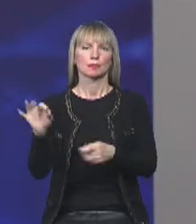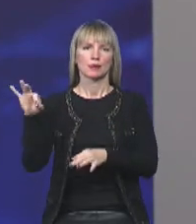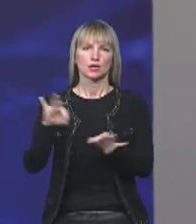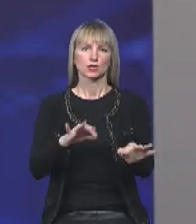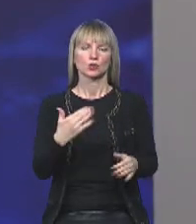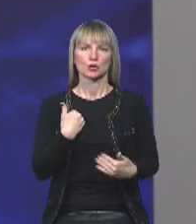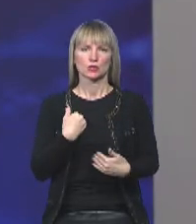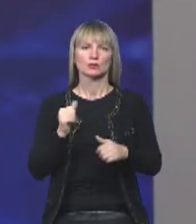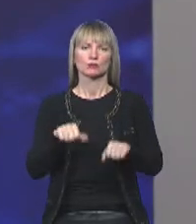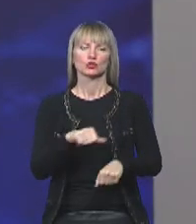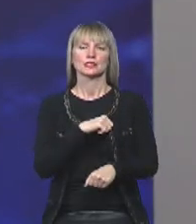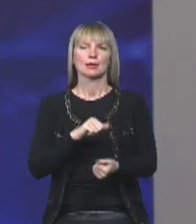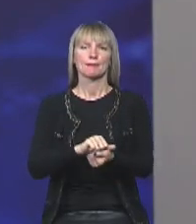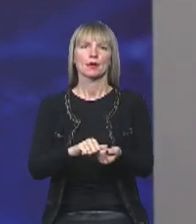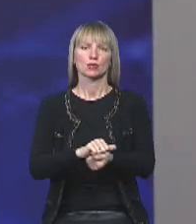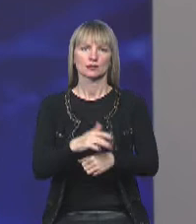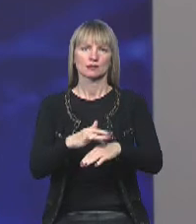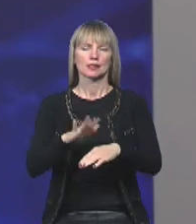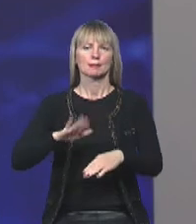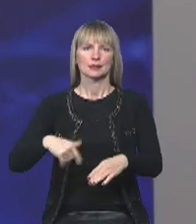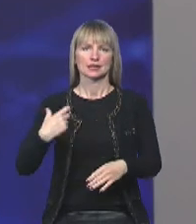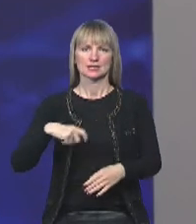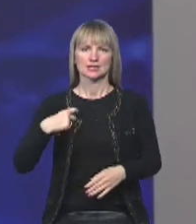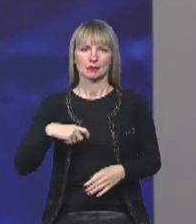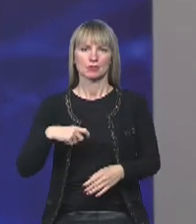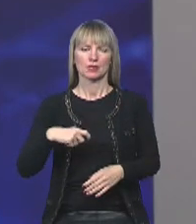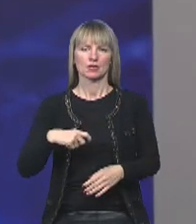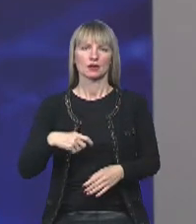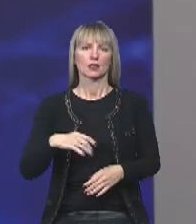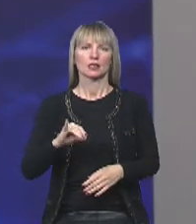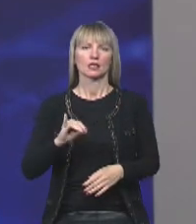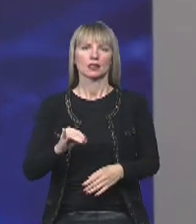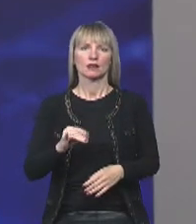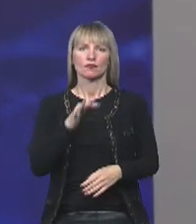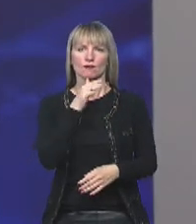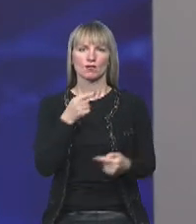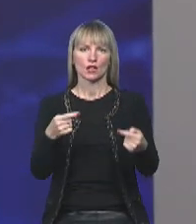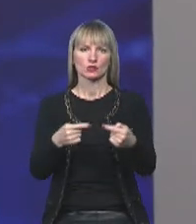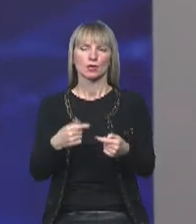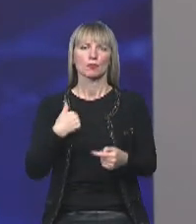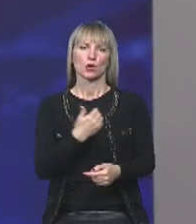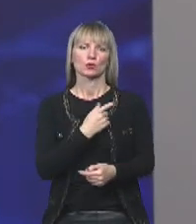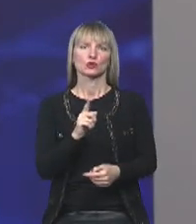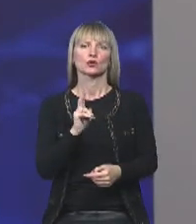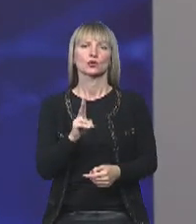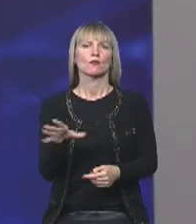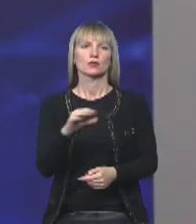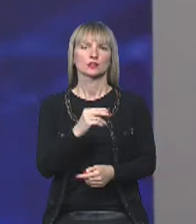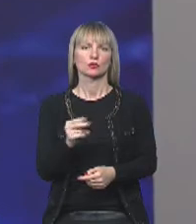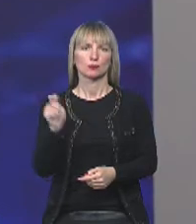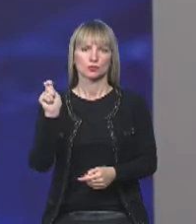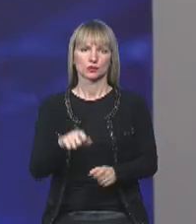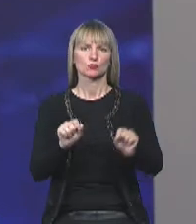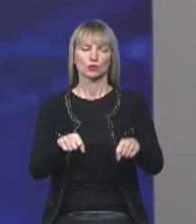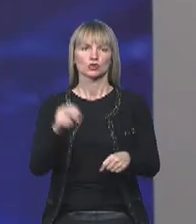нас, зможе сам переробити сміття після себе. І одночасно ми хотіли, що всі, хто приїжджає, зможуть